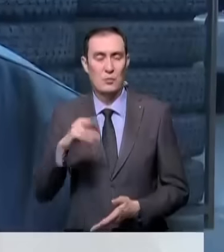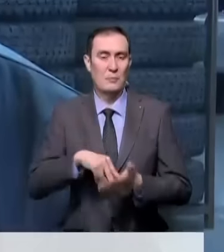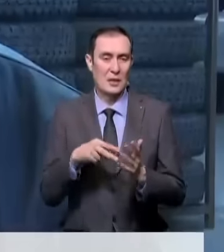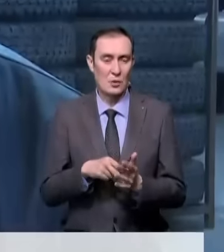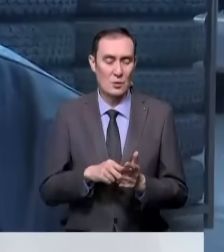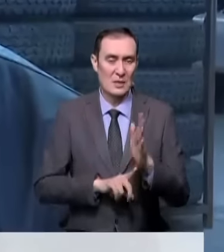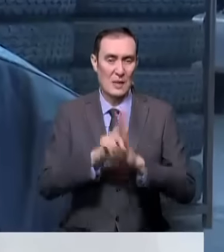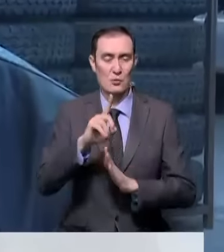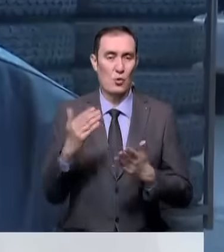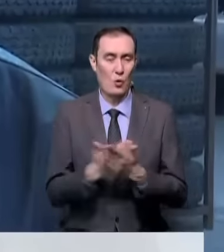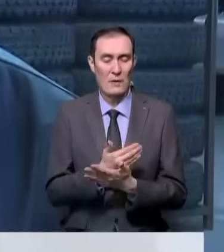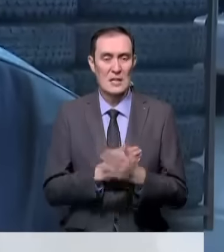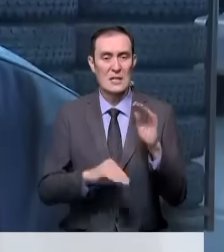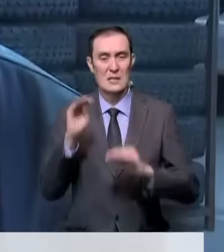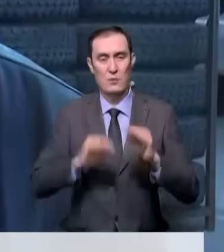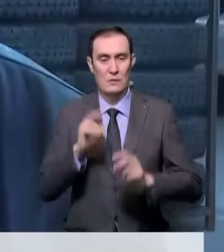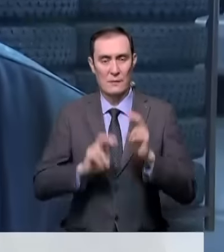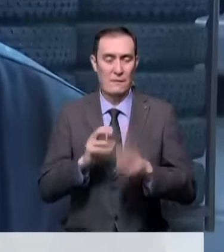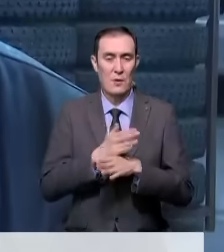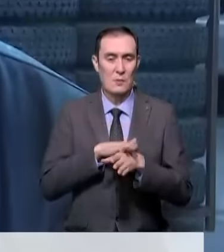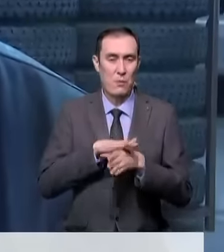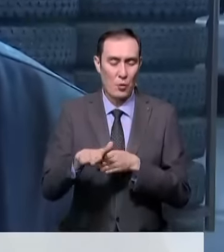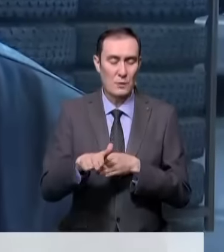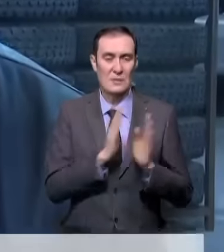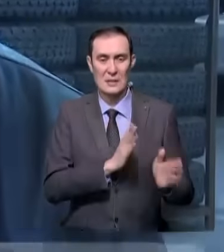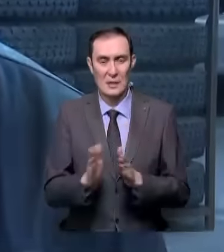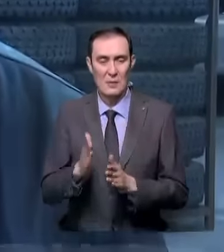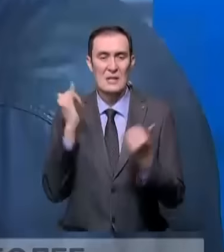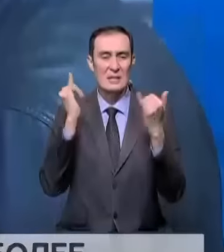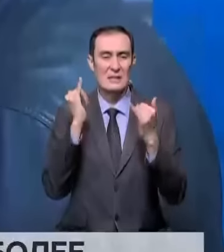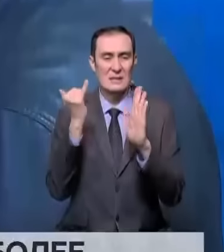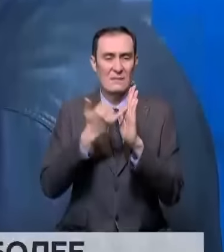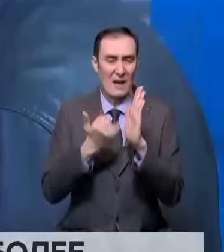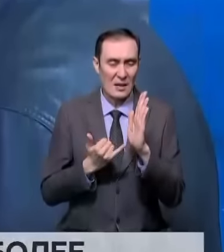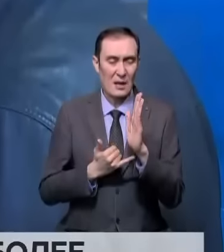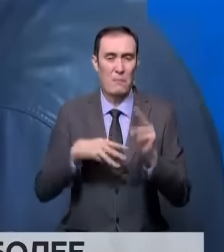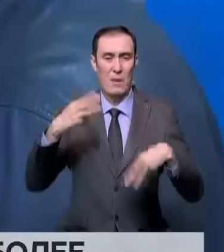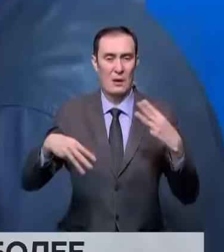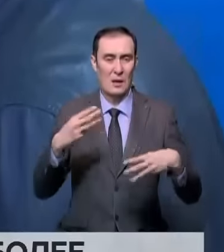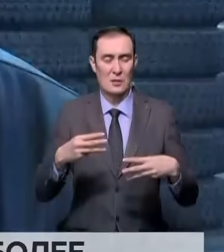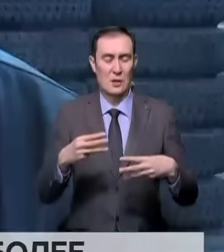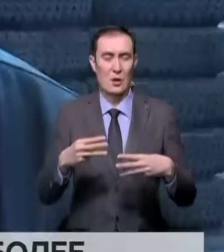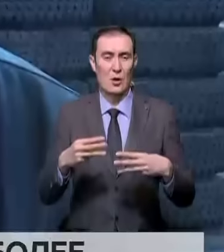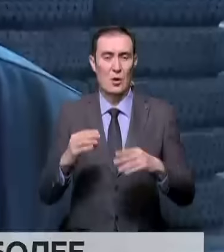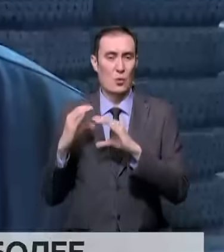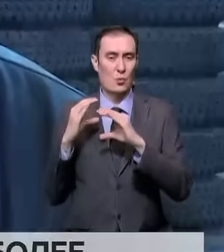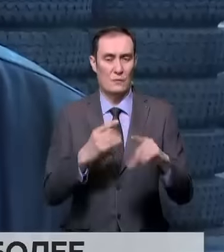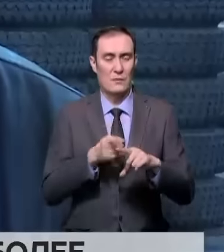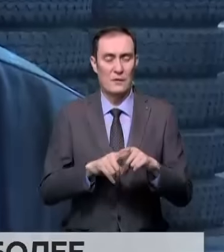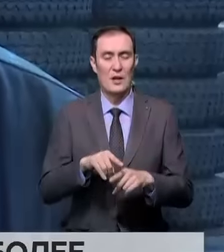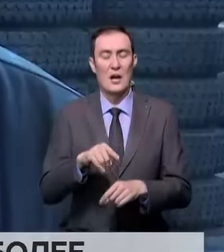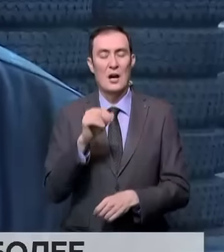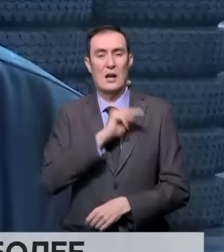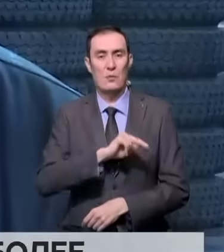запуск новой сборочной площадки с полным циклом. То есть это будет и сварка кузовов, и покраска. На заводе работает 430